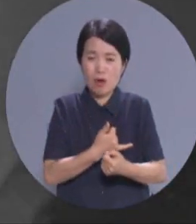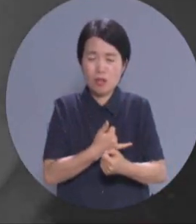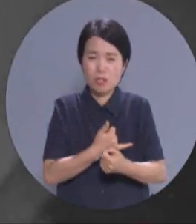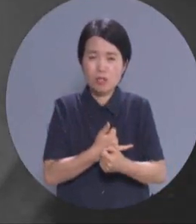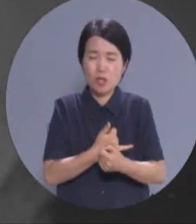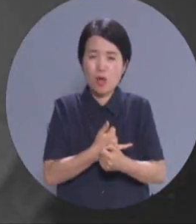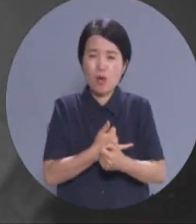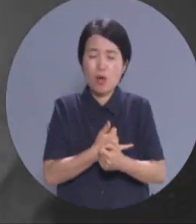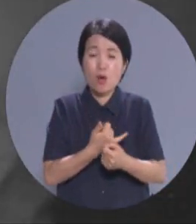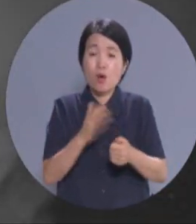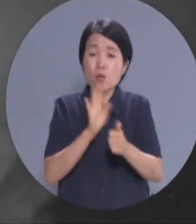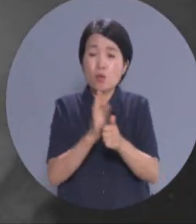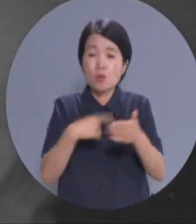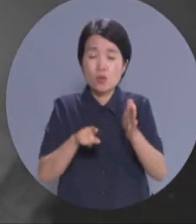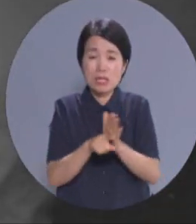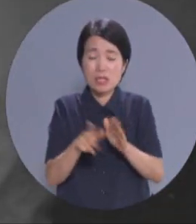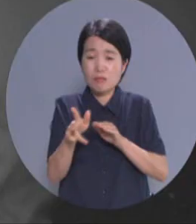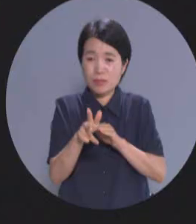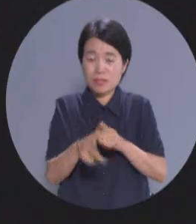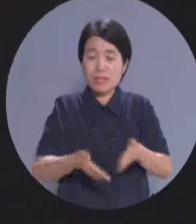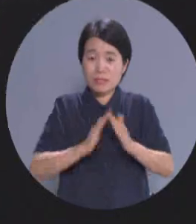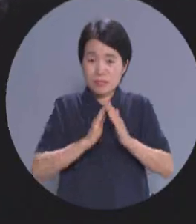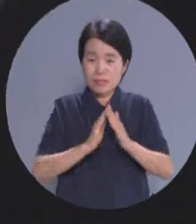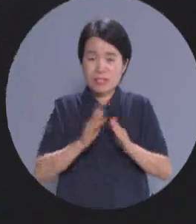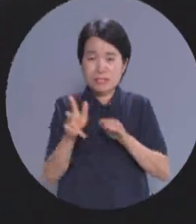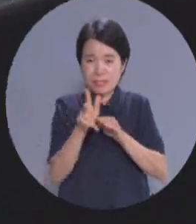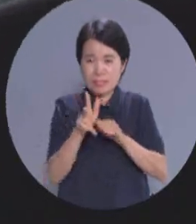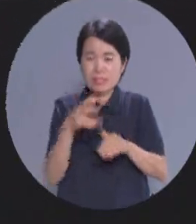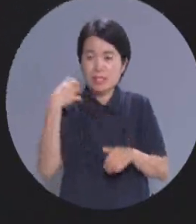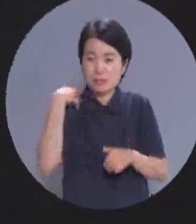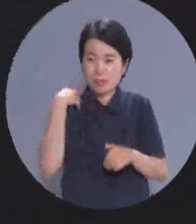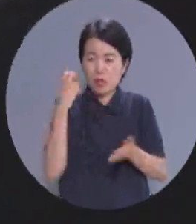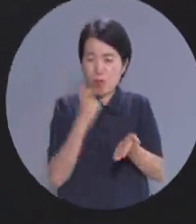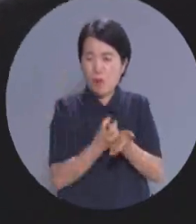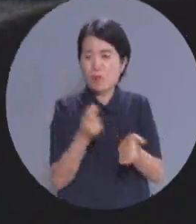최소한으로 담보할 블랙박스부터 설치와 촬영이